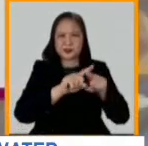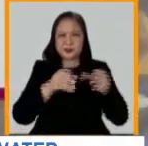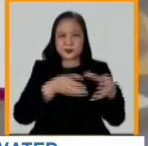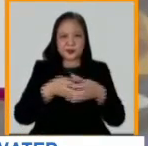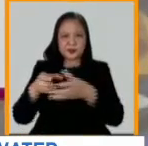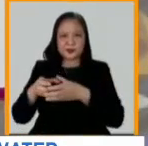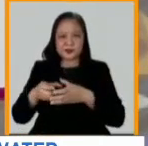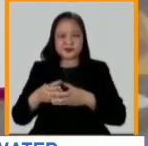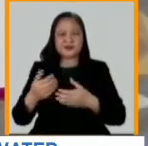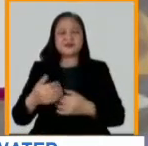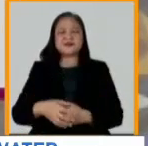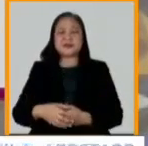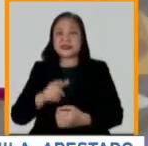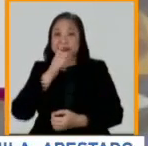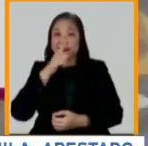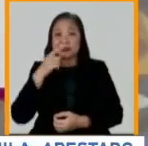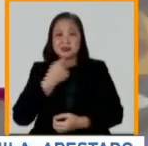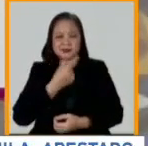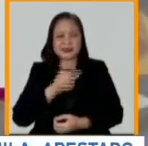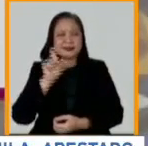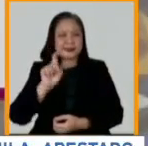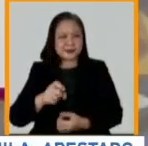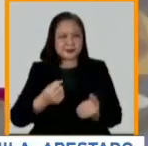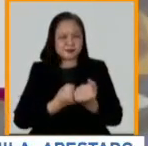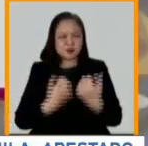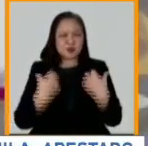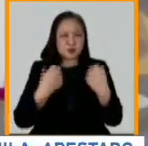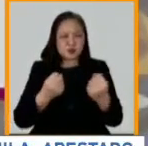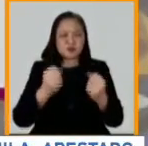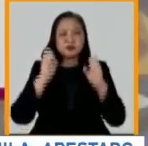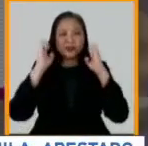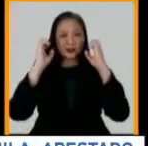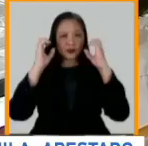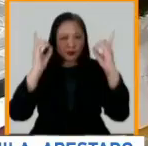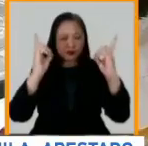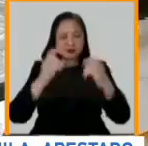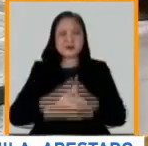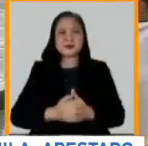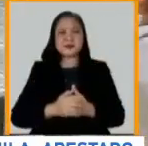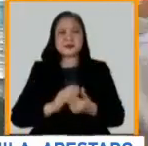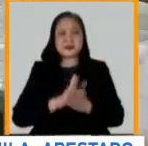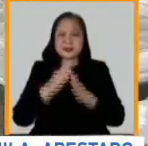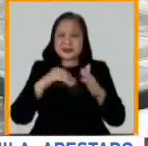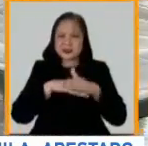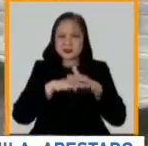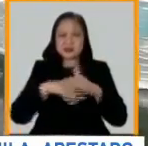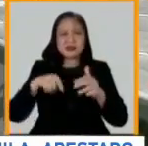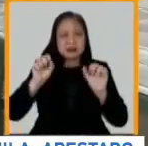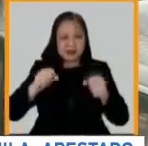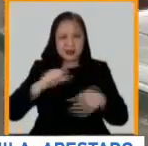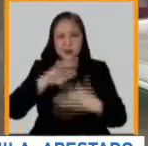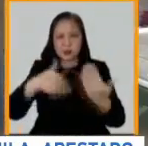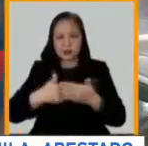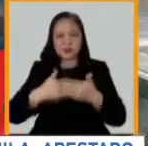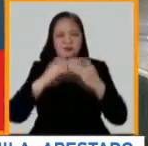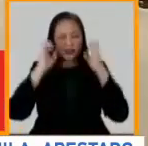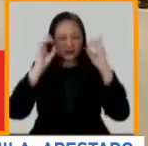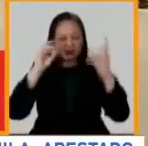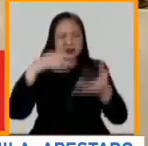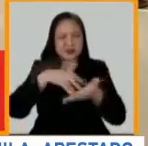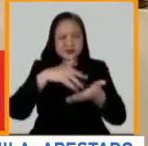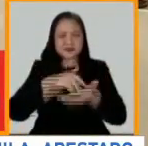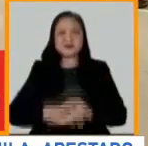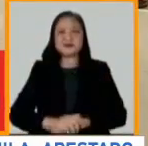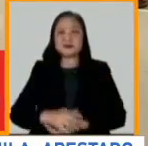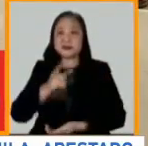dapat palakasin ang sektor ng edukasyon at gawin itong accessible sa lahat. Nais rin ni Robredo na agad manumbalik